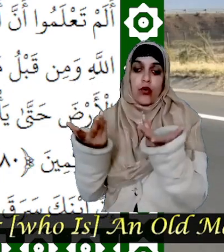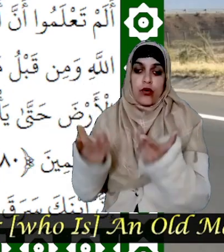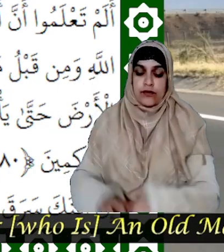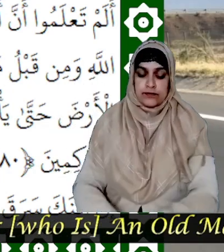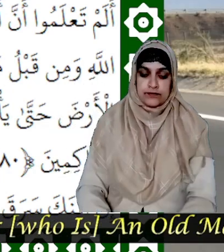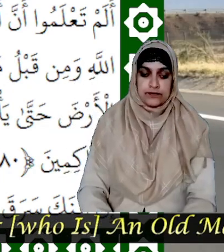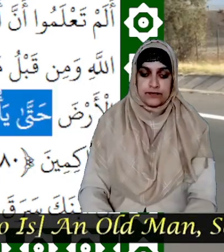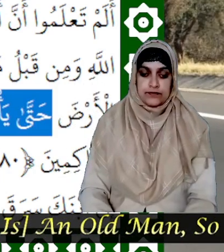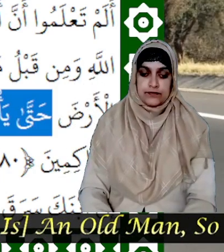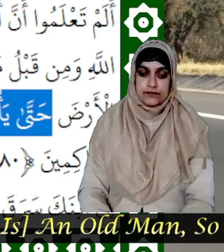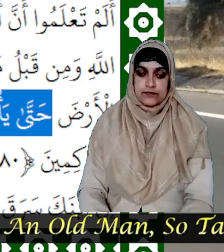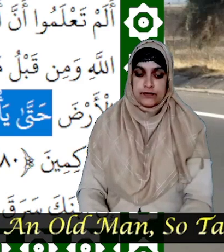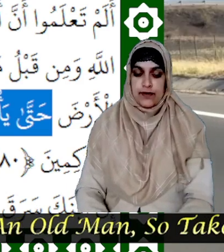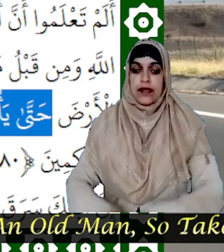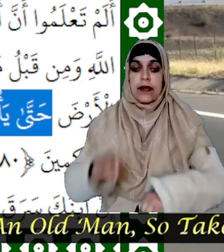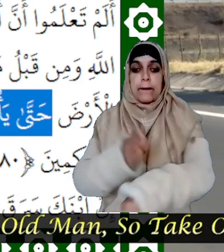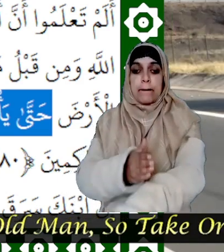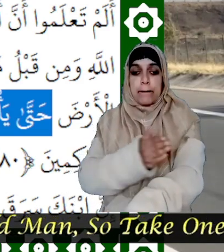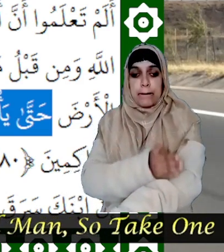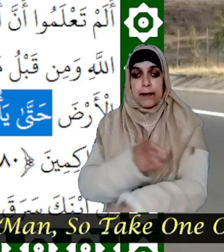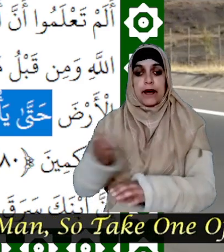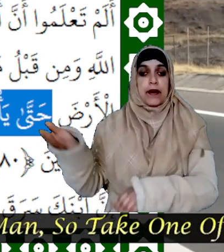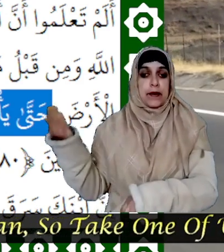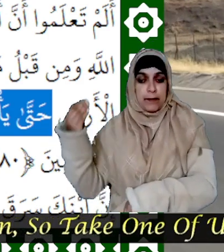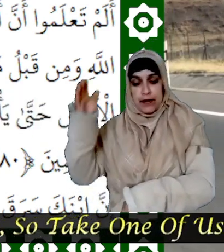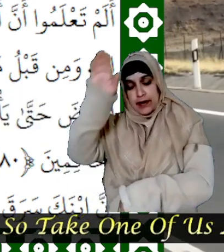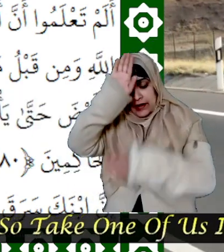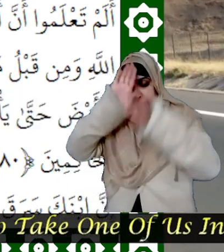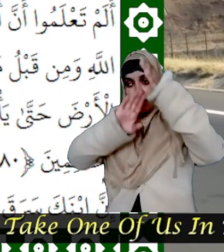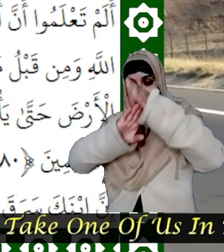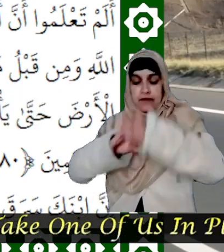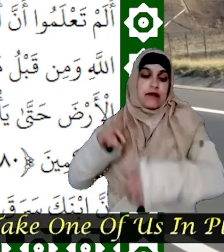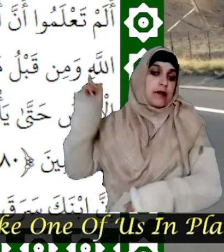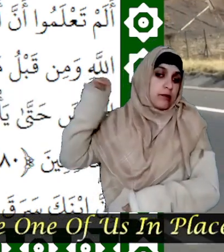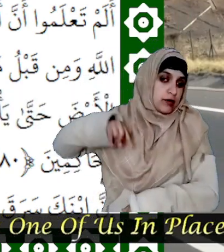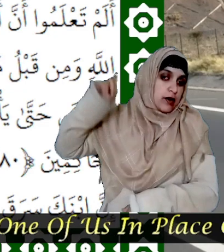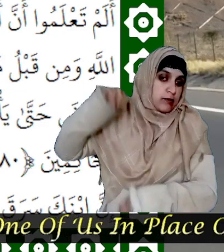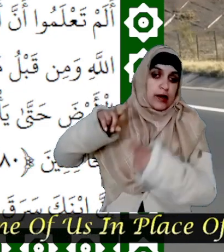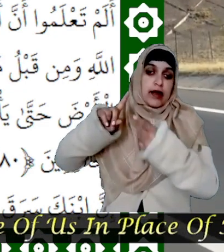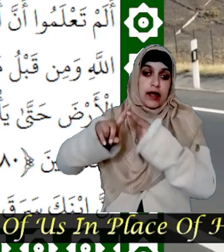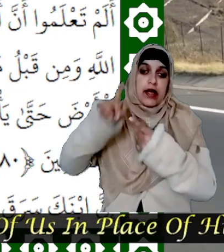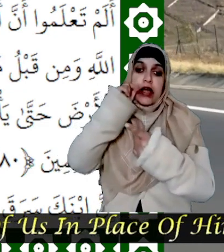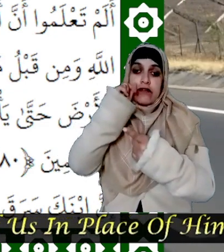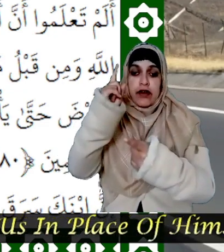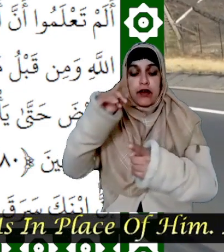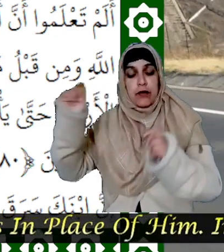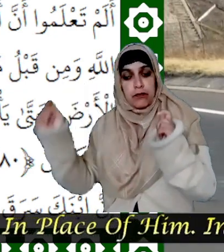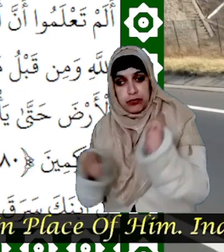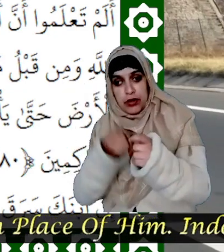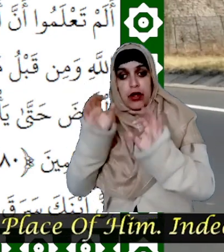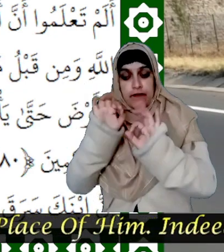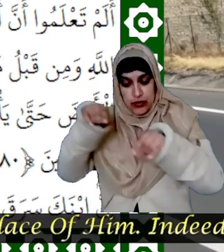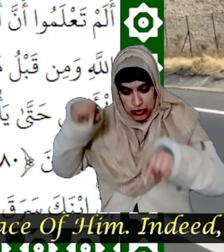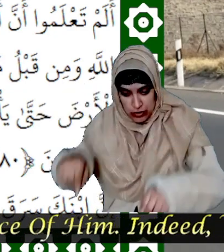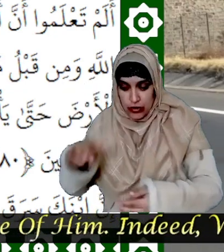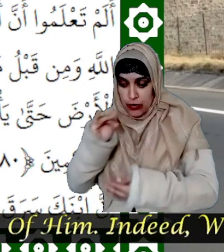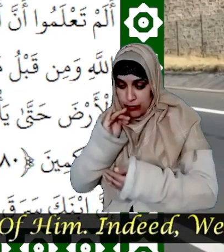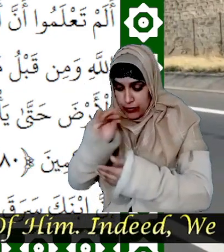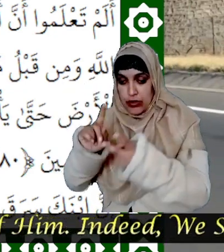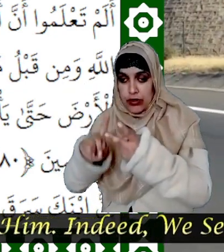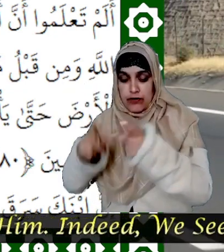لي أبي هم أبان كو أيامنا قدين يا موتي وياكم الله لي مجابه وام ربي فردينا